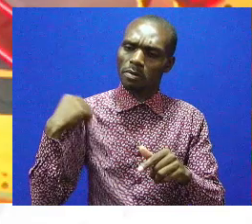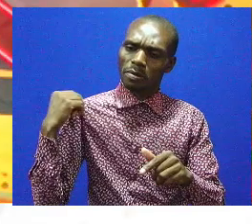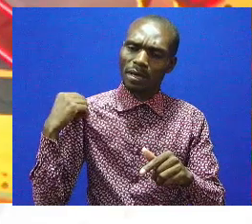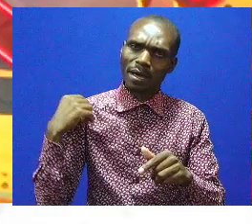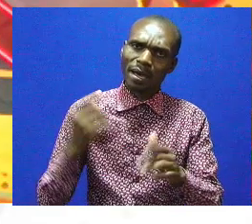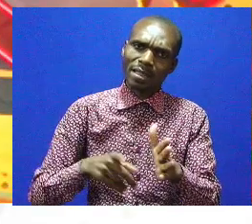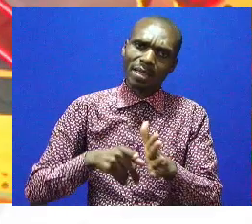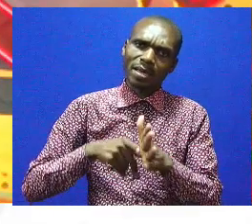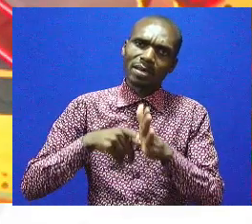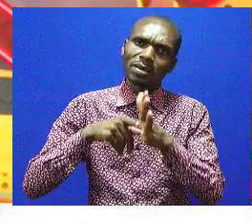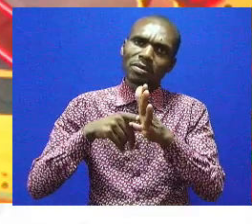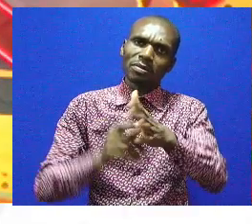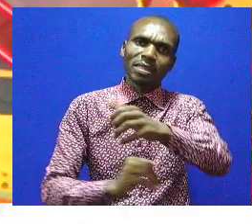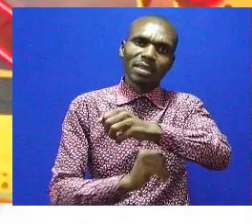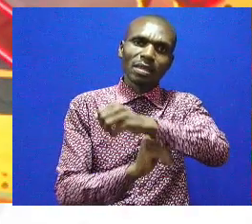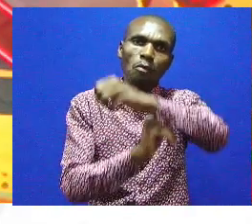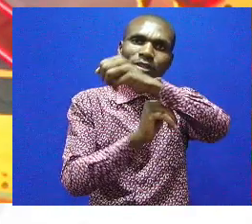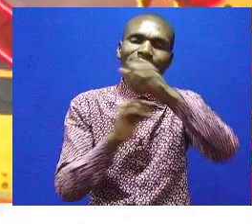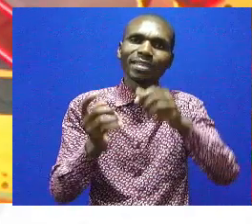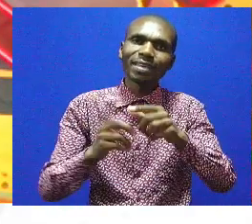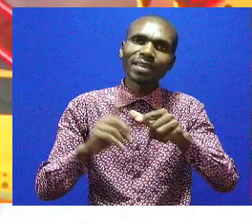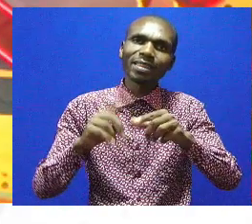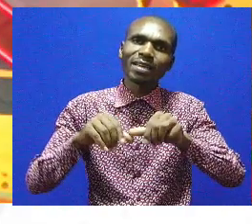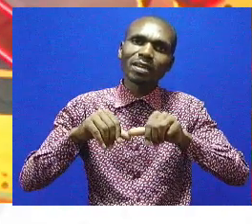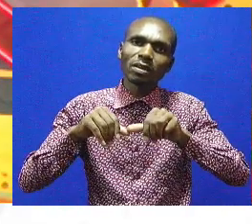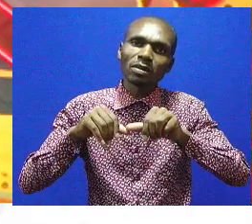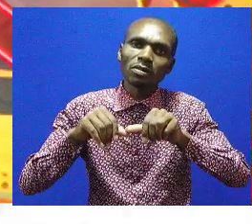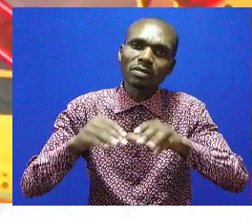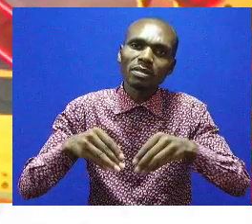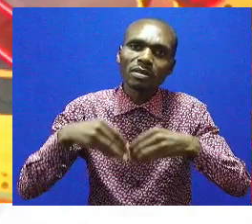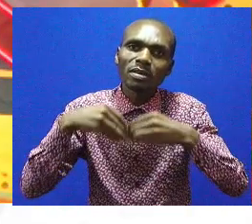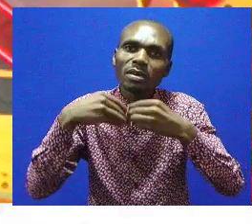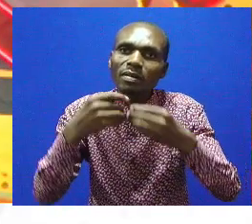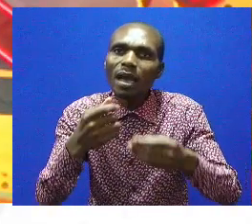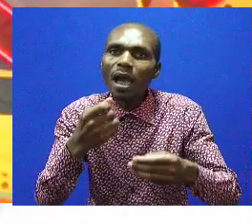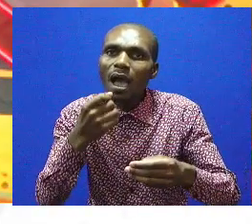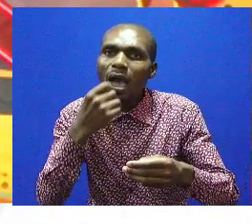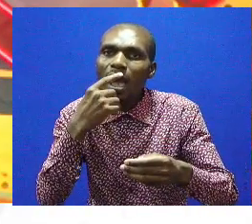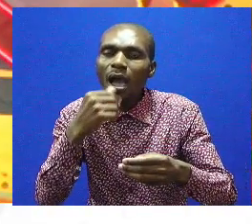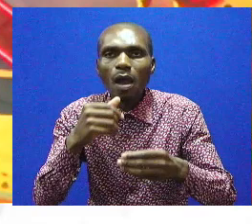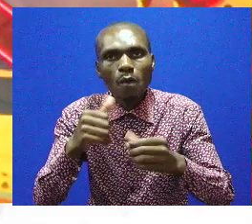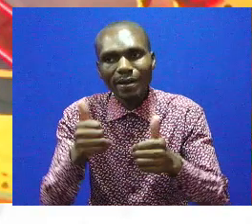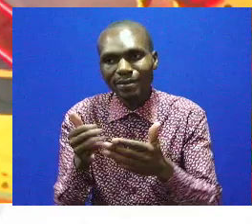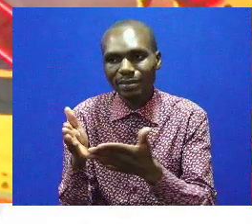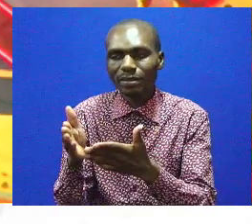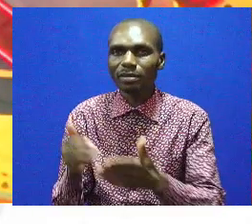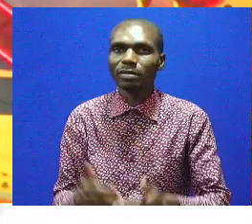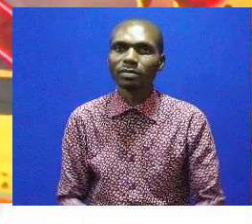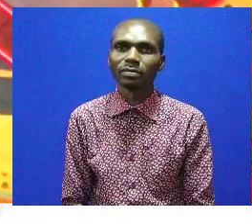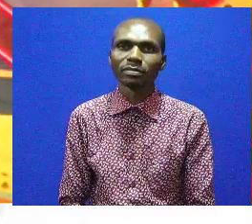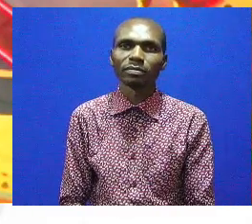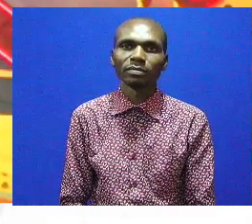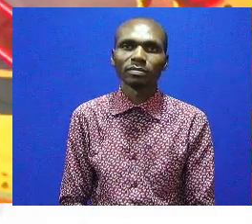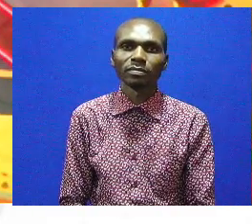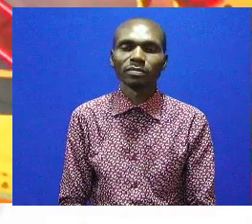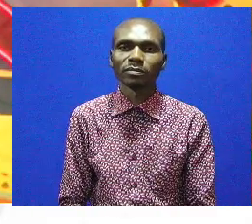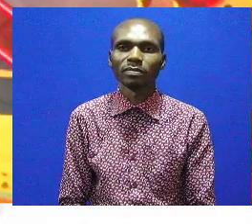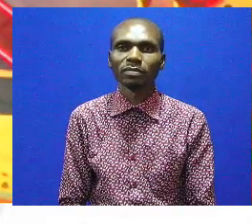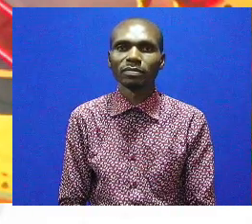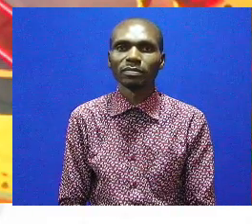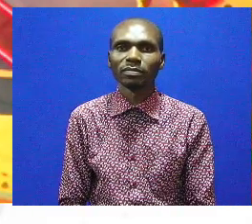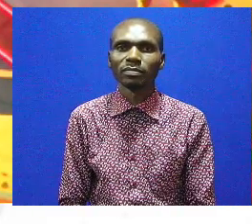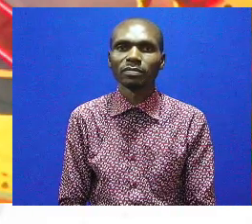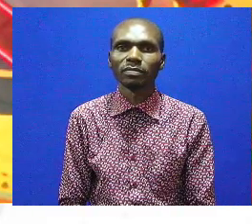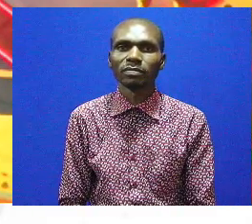kiabuna banyare ko bakomusira nyare ko ba igakonyora obubwenia bwabene omoriki oitwa mangana amayande mo Steven nyare ko